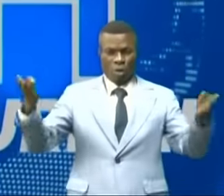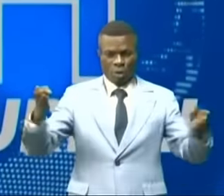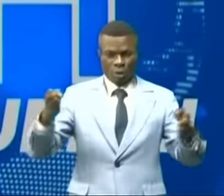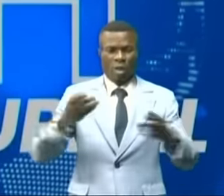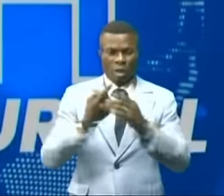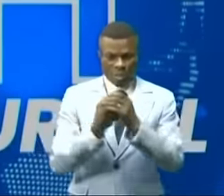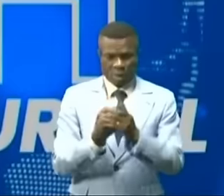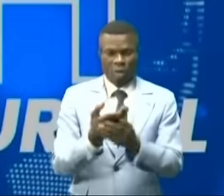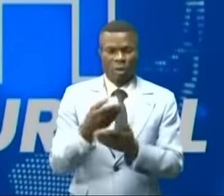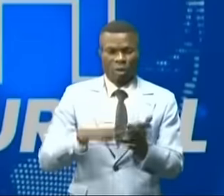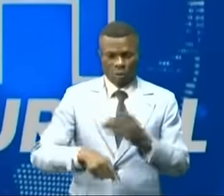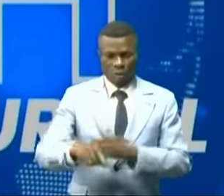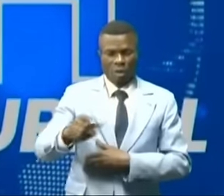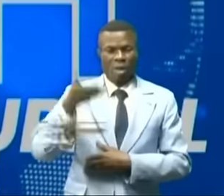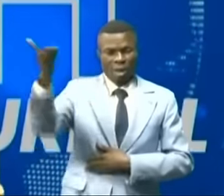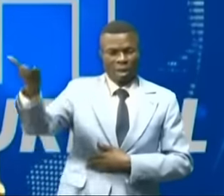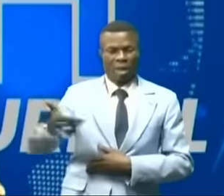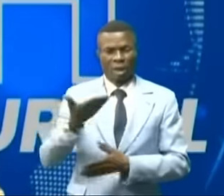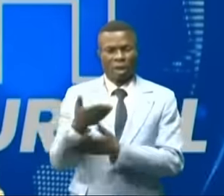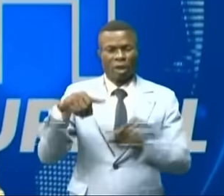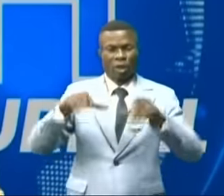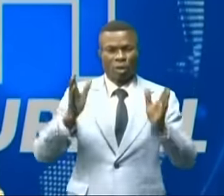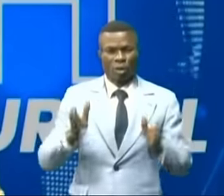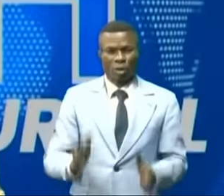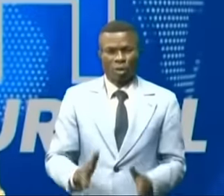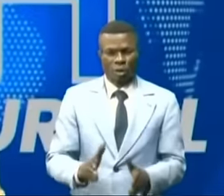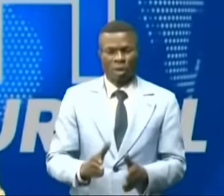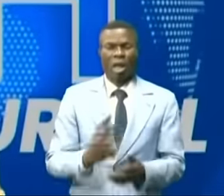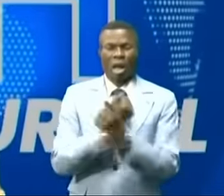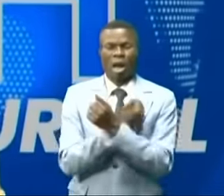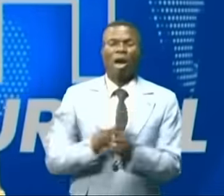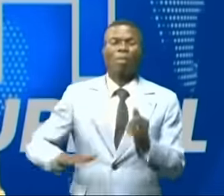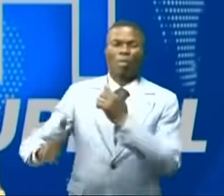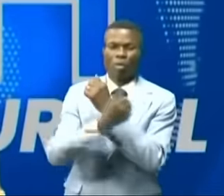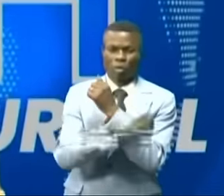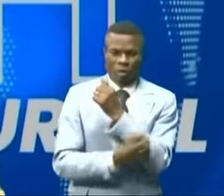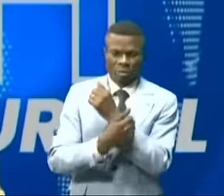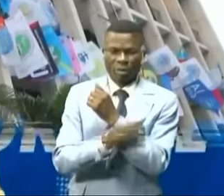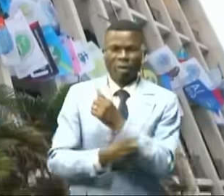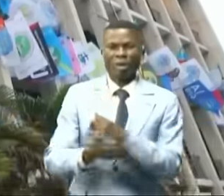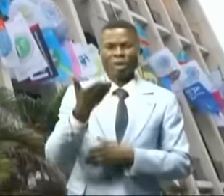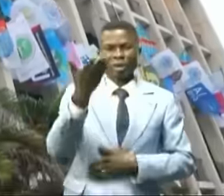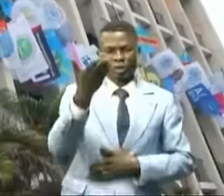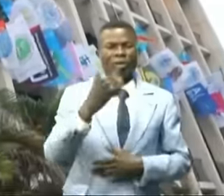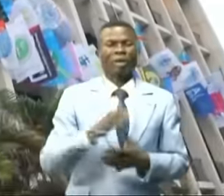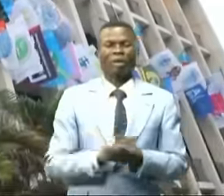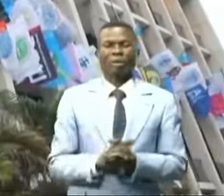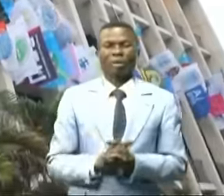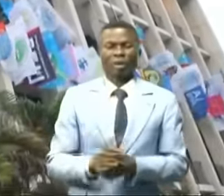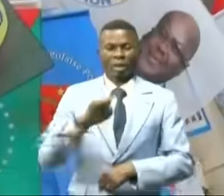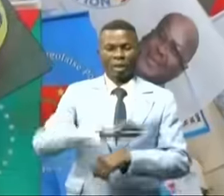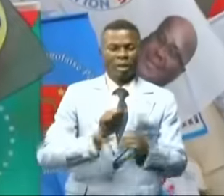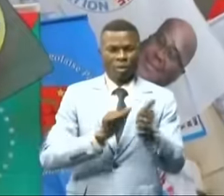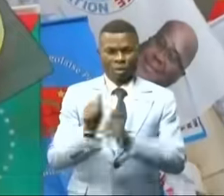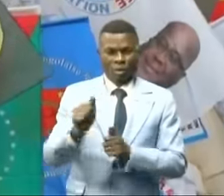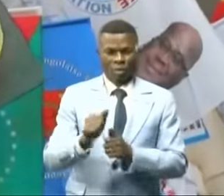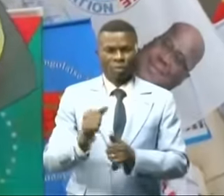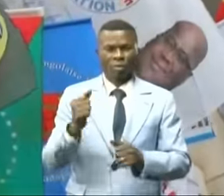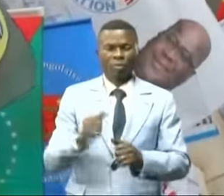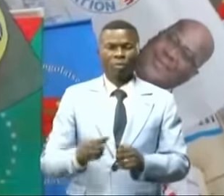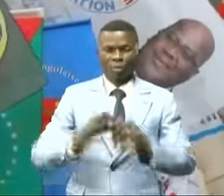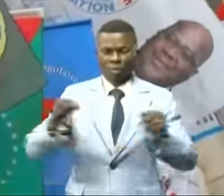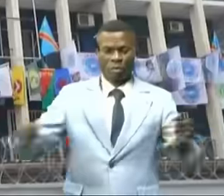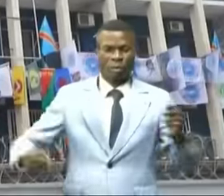qui suivent et invite les Congolais au patriotisme. Robert Ndaye. Les jours passent et l'heure de la coupure du